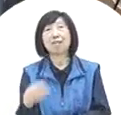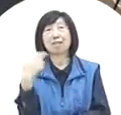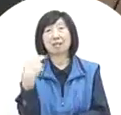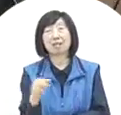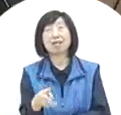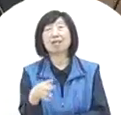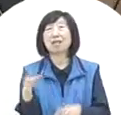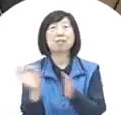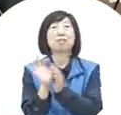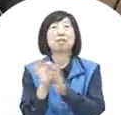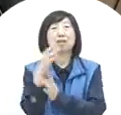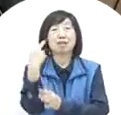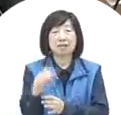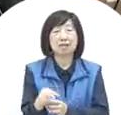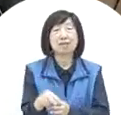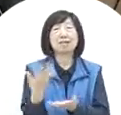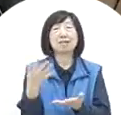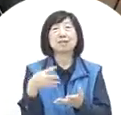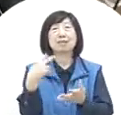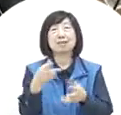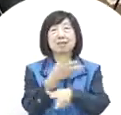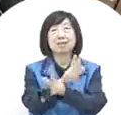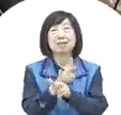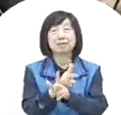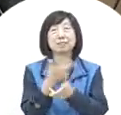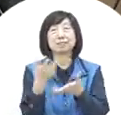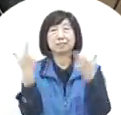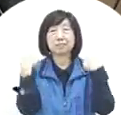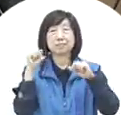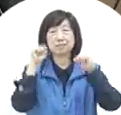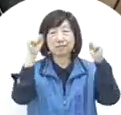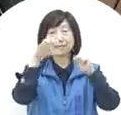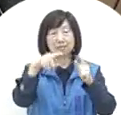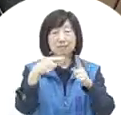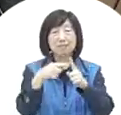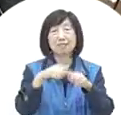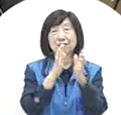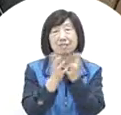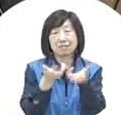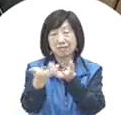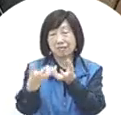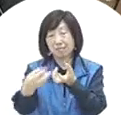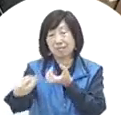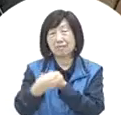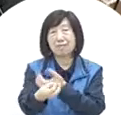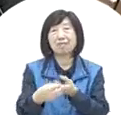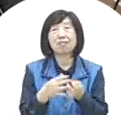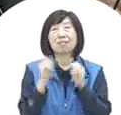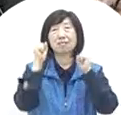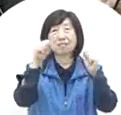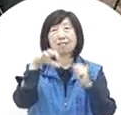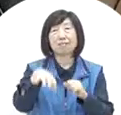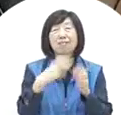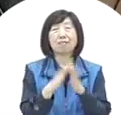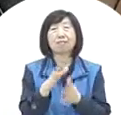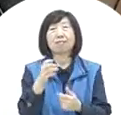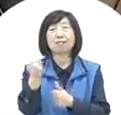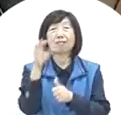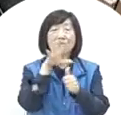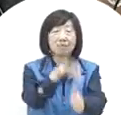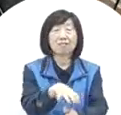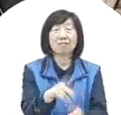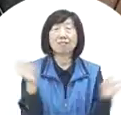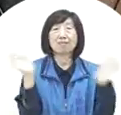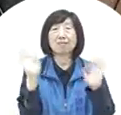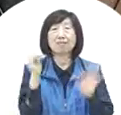要紧，伊即马开始刮阮房桥底下运动的人口，你知无？咱的体育处去甲阮听的囡仔威胁讲，伊即马若是要